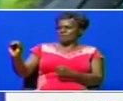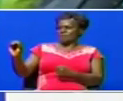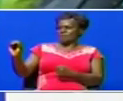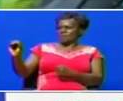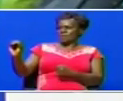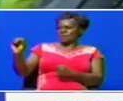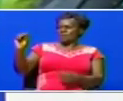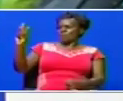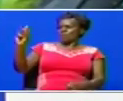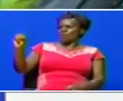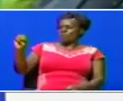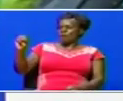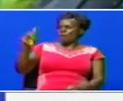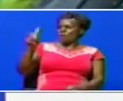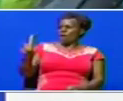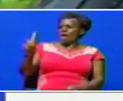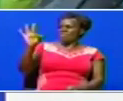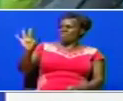Michael Maura, 130,